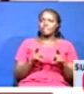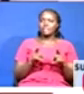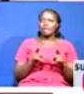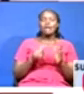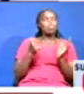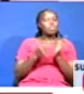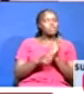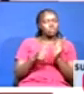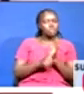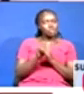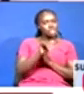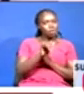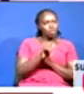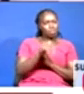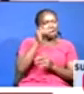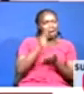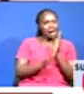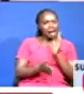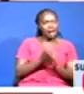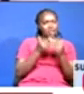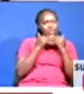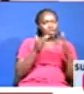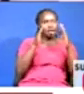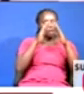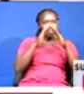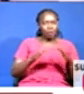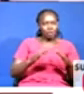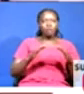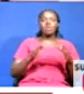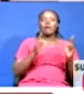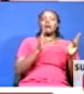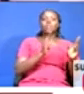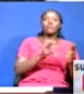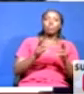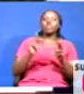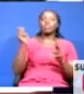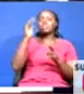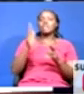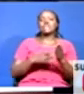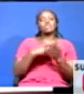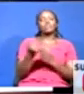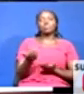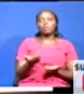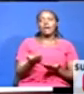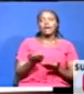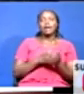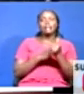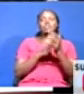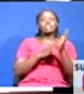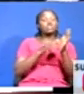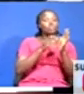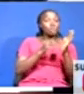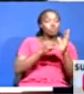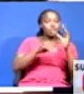matatizo ni kwamba hatuna manyumba ambayo wananchi wa kawaida wanaweza kununua. As leaders of Ukambani who are